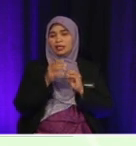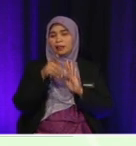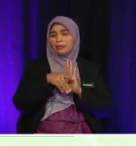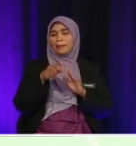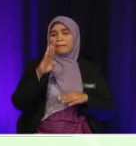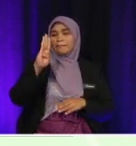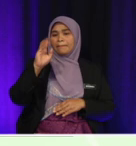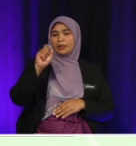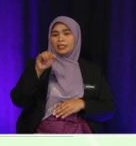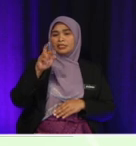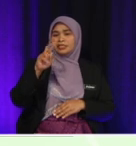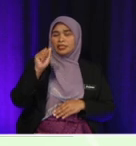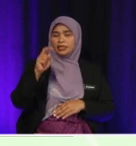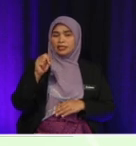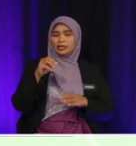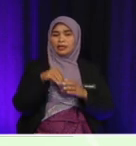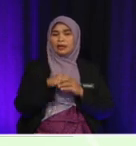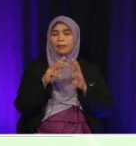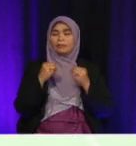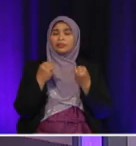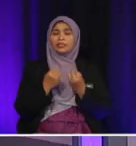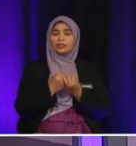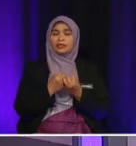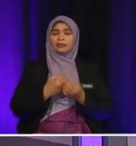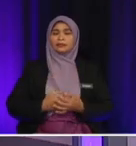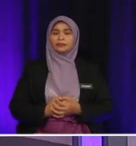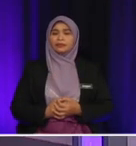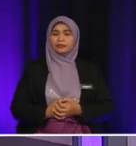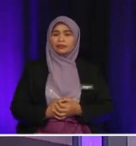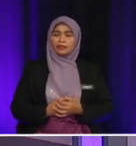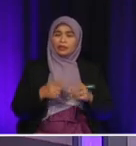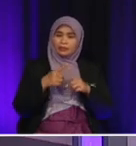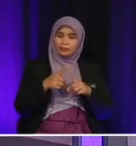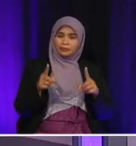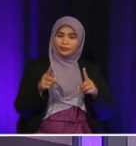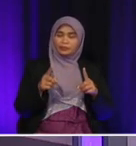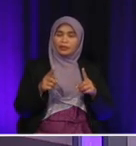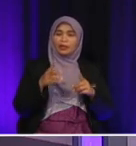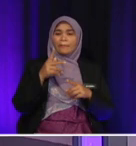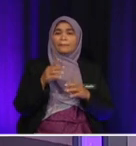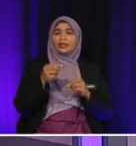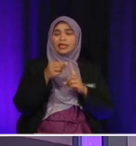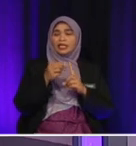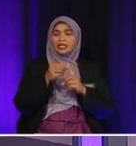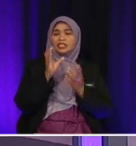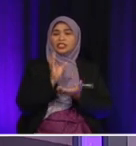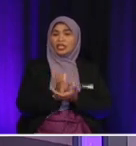contoh soalan contoh ini Anda tak tidak jumpa kata tugas huraikan tetapi perkataan